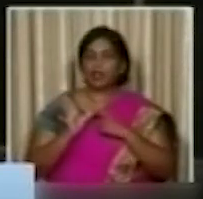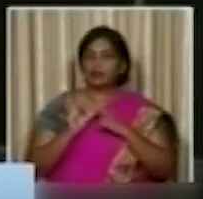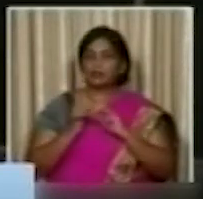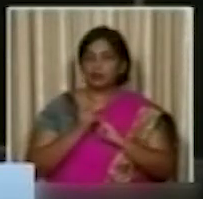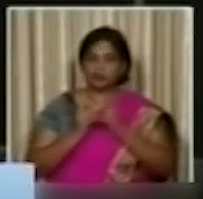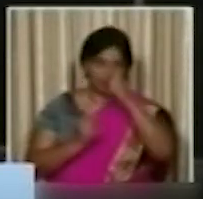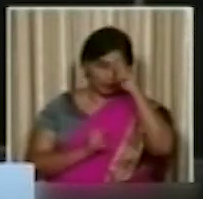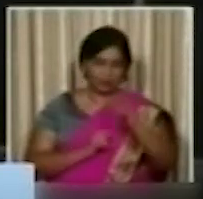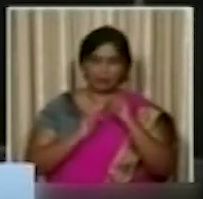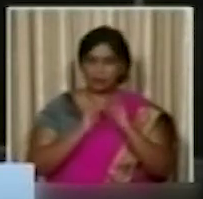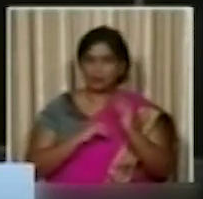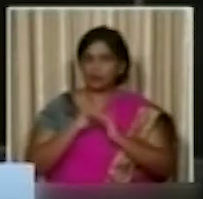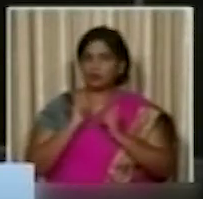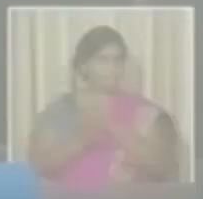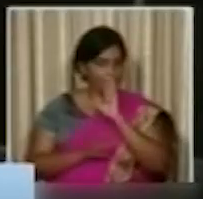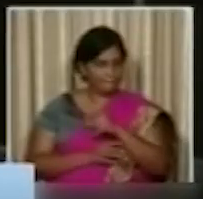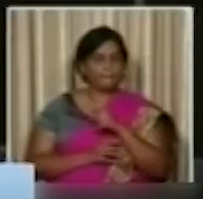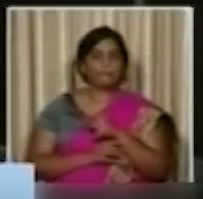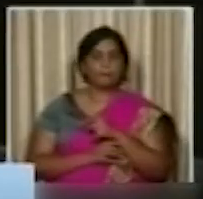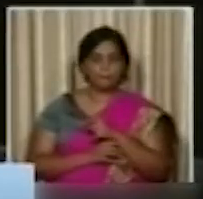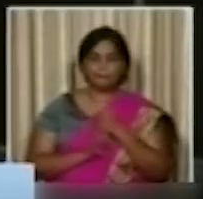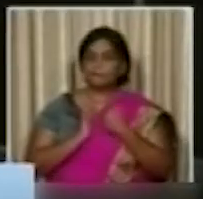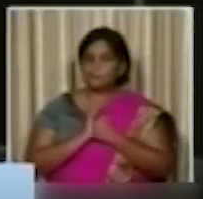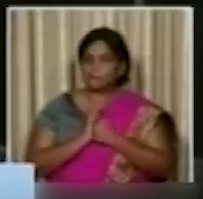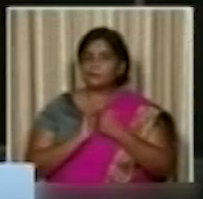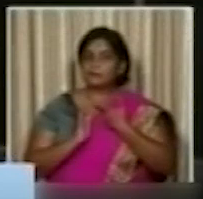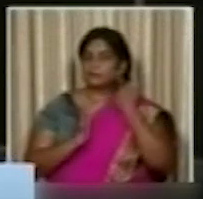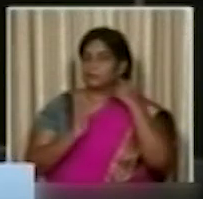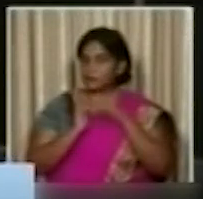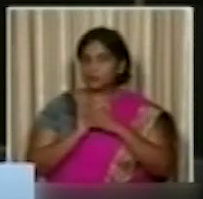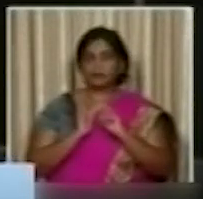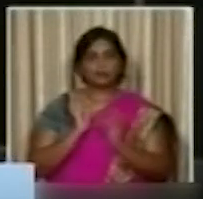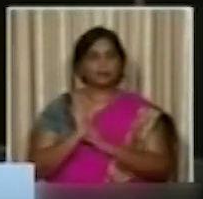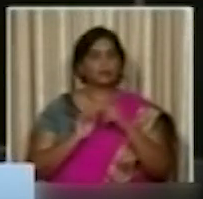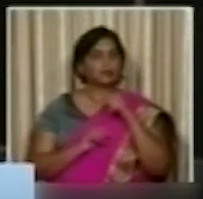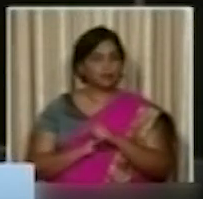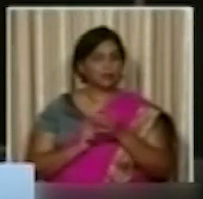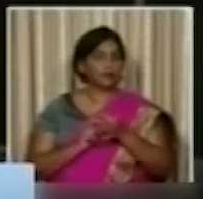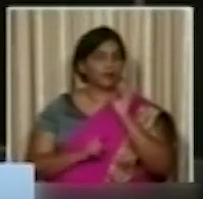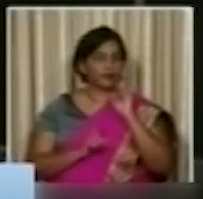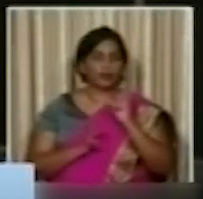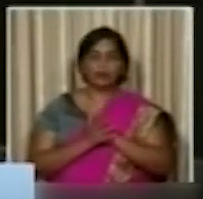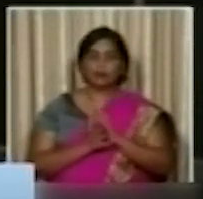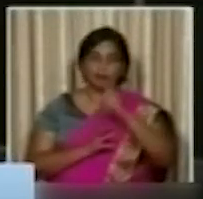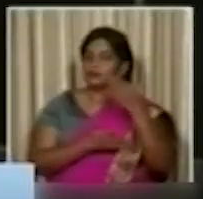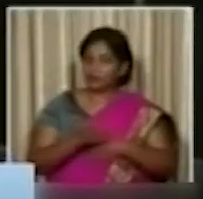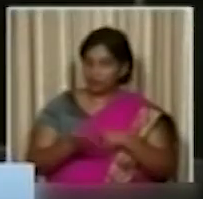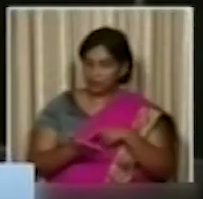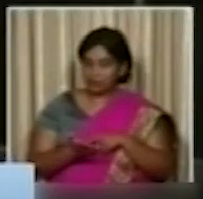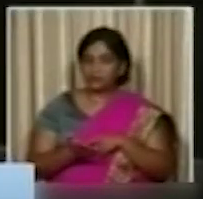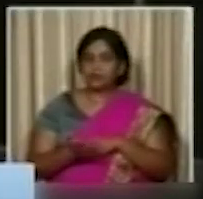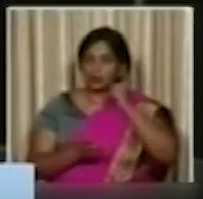பாராளுமன்ற உறுப்பினர் கௌரவ அலி சப்ரி ரஹீமின் முறையற்ற செயற்பாடுகளை கருத்தில் கொண்டு ஒழுக்கம் மற்றும் பாராளுமன்ற வரப்பிரசாத குழுவின் தலைவர்